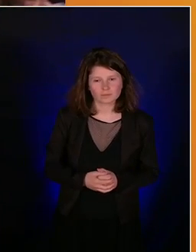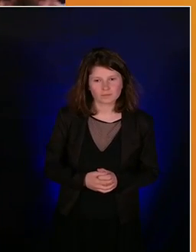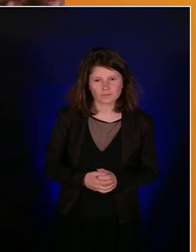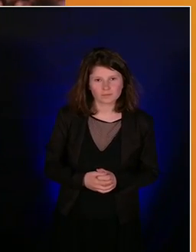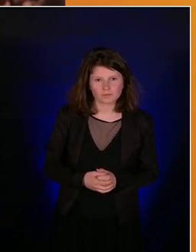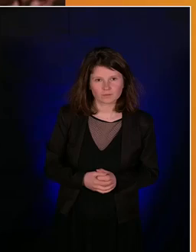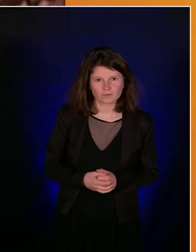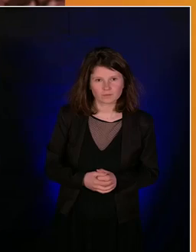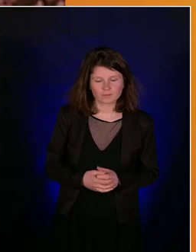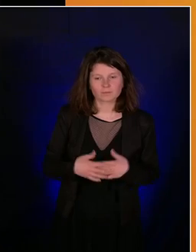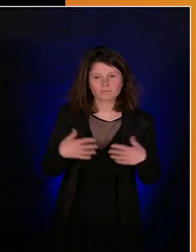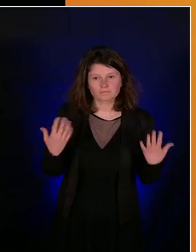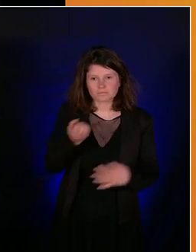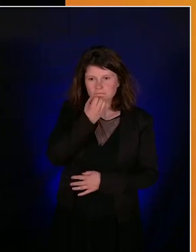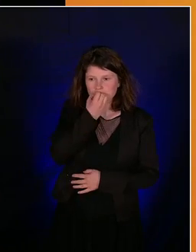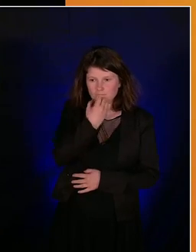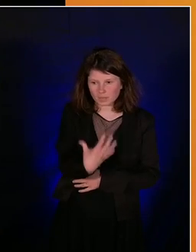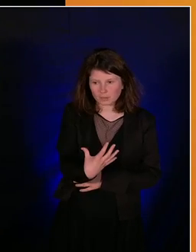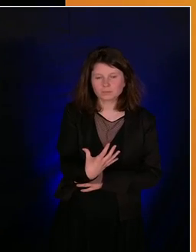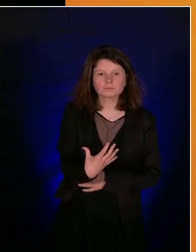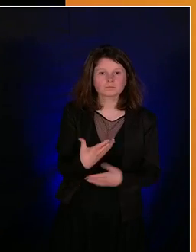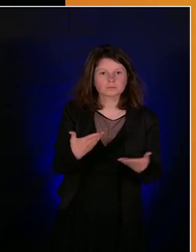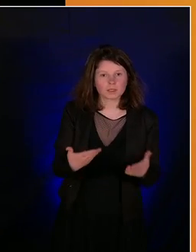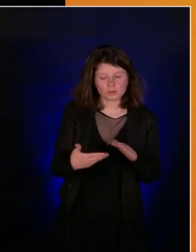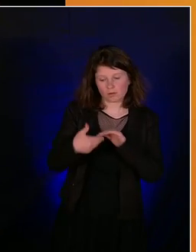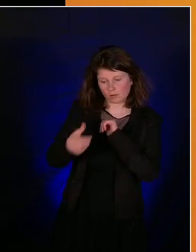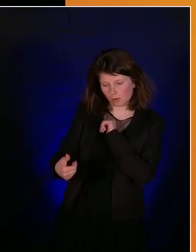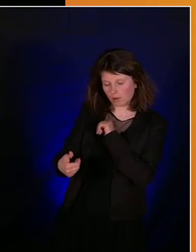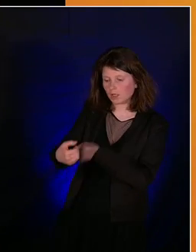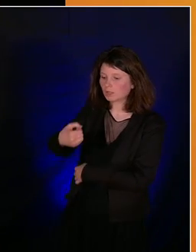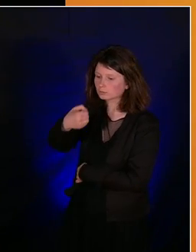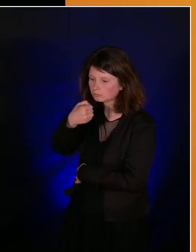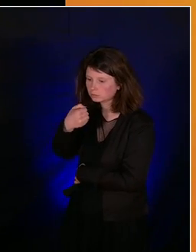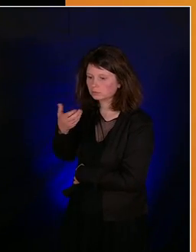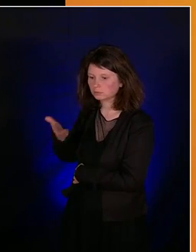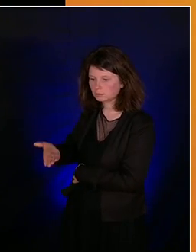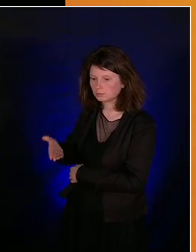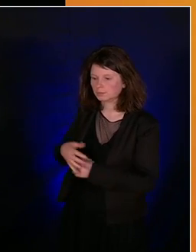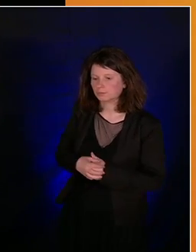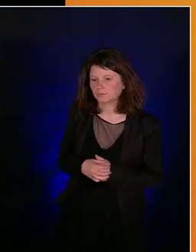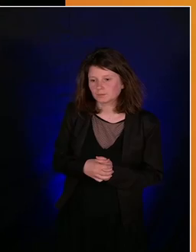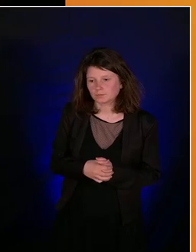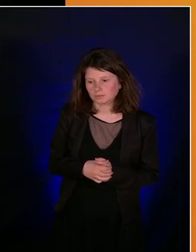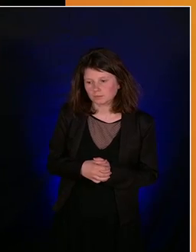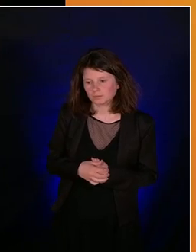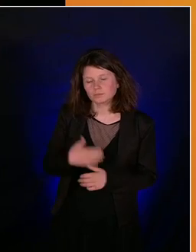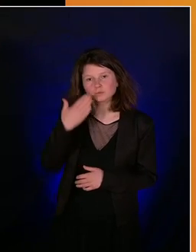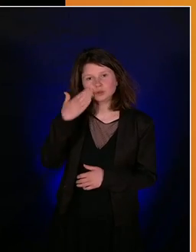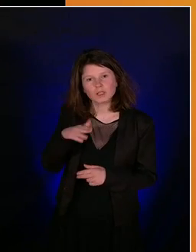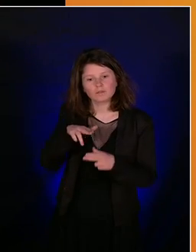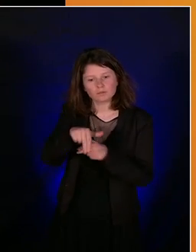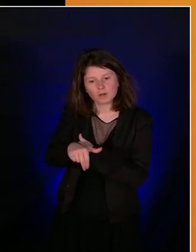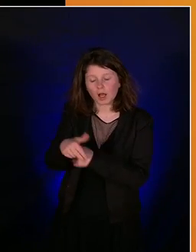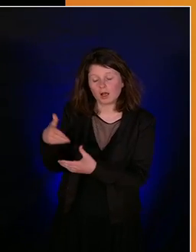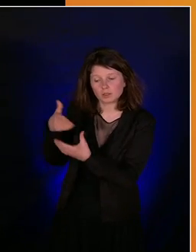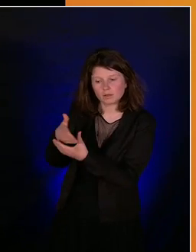débats bien je vais donc laisser la parole au pupitre donc euh puisque il va y avoir je sais beaucoup de d'interventions